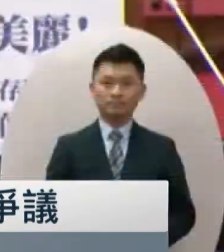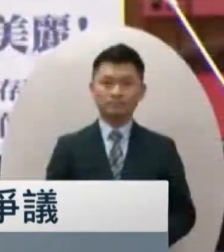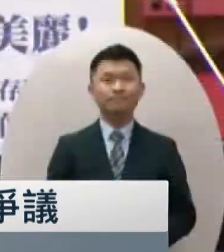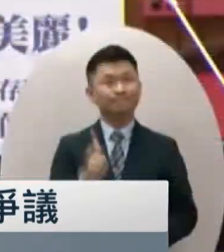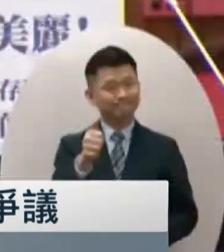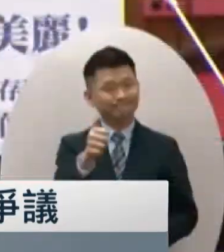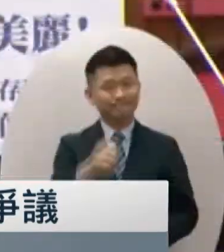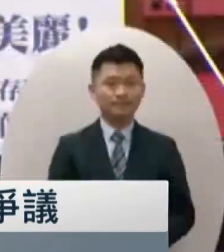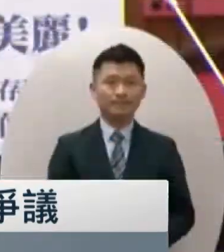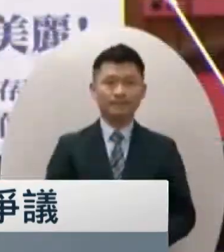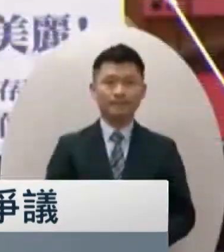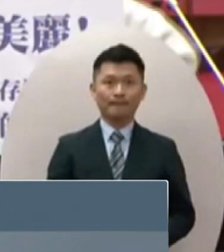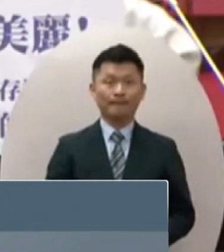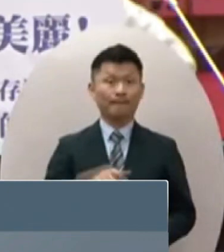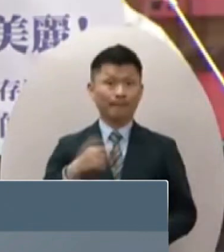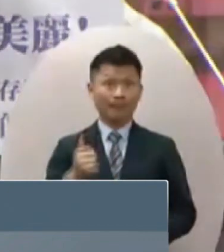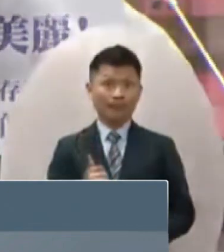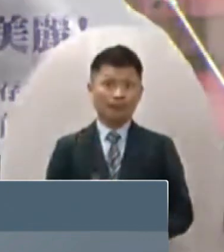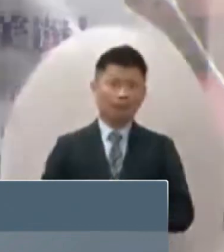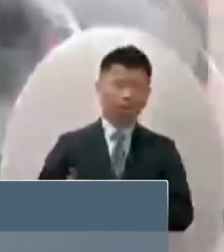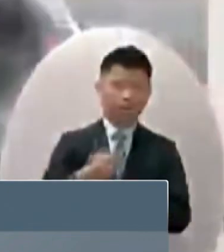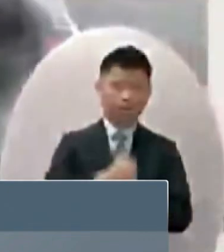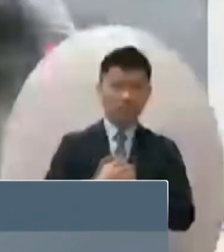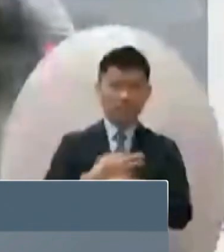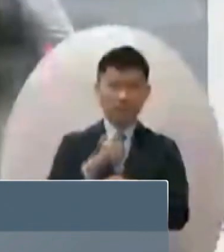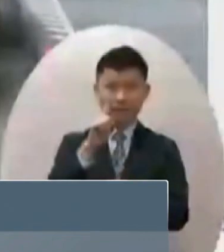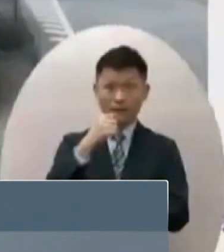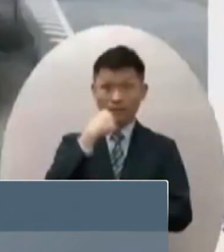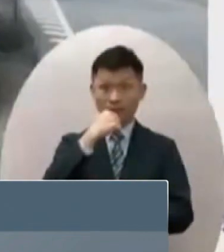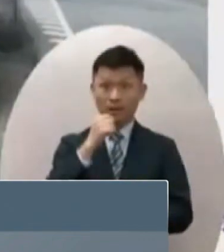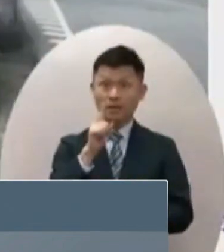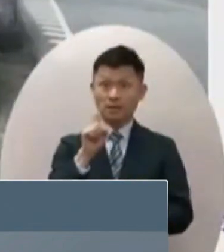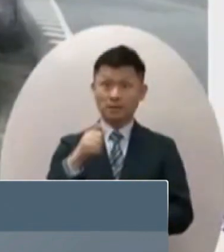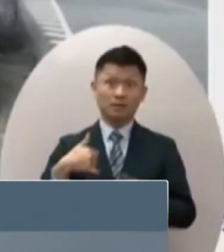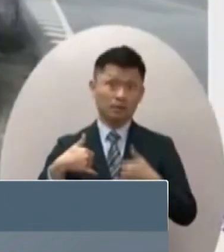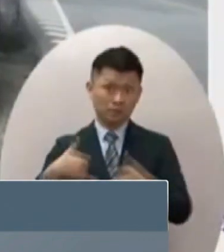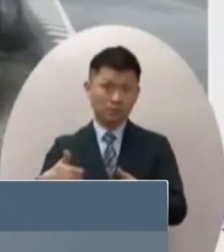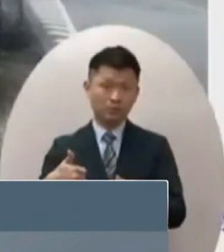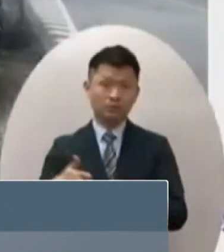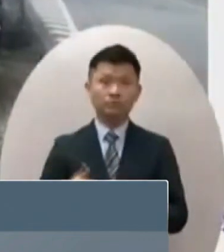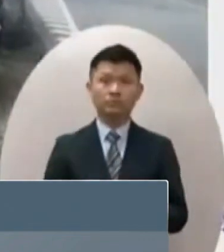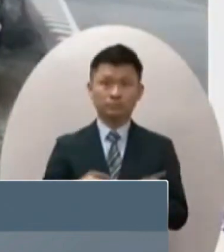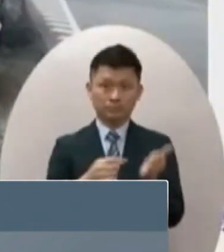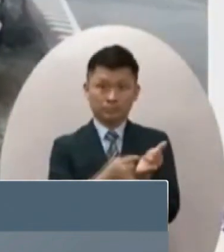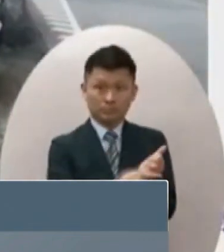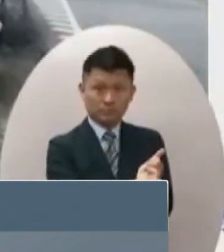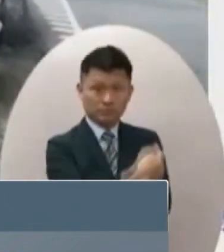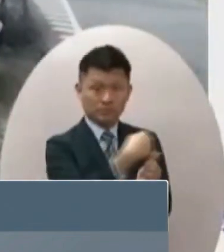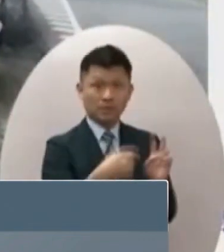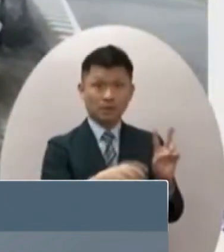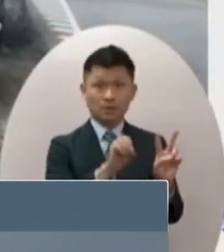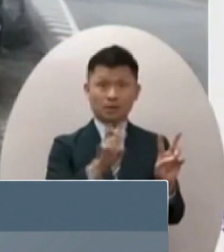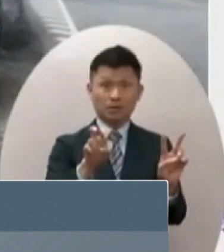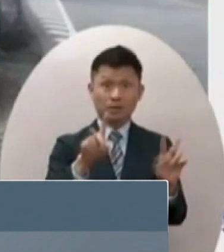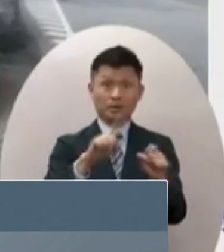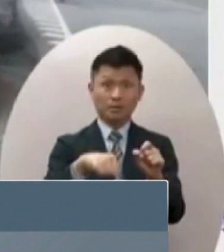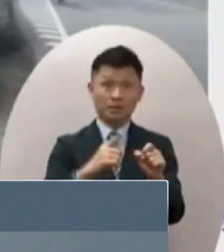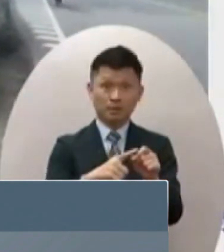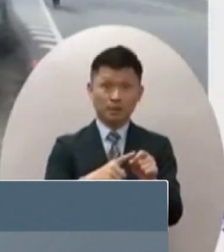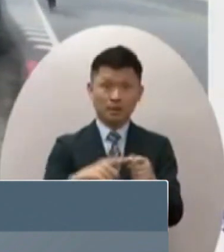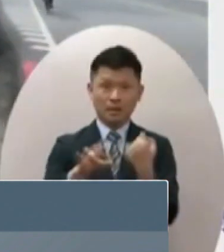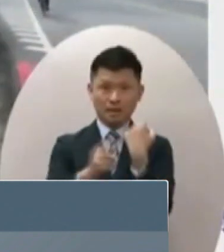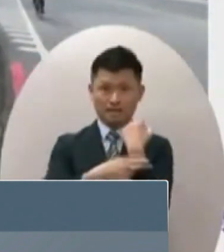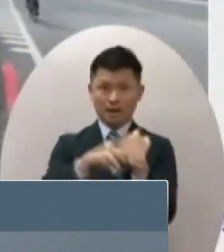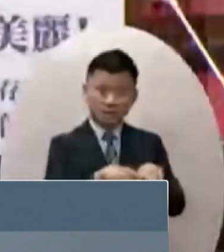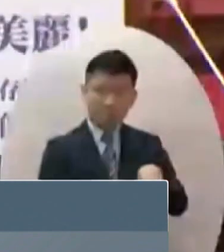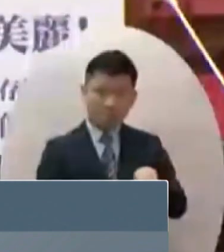行人交通争议。 在环岛一号线的台十一线，也就是我们海岸阿美的这条路，你也可以看到自行车道的路幅。我如果骑上